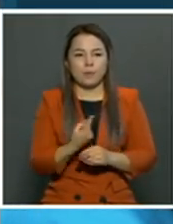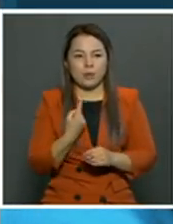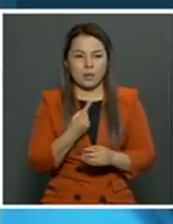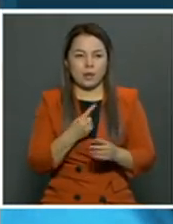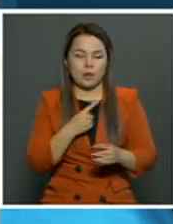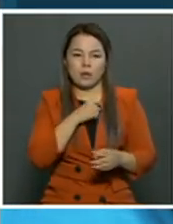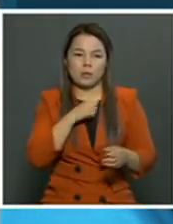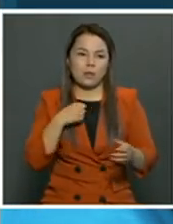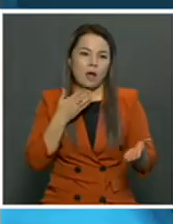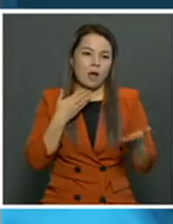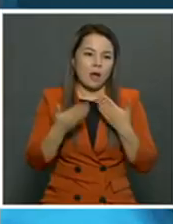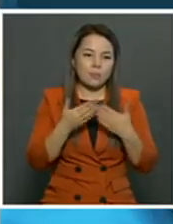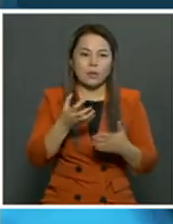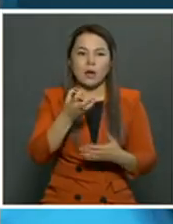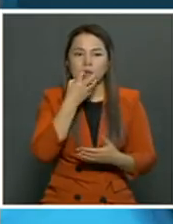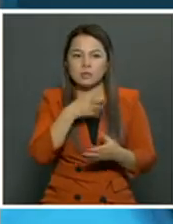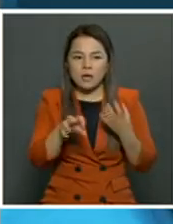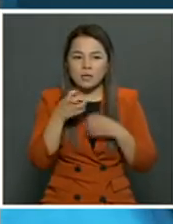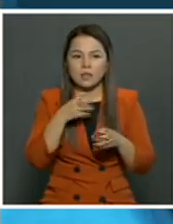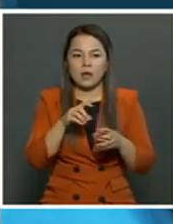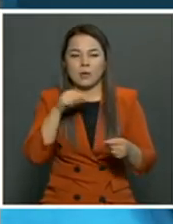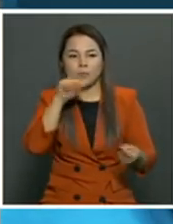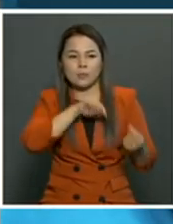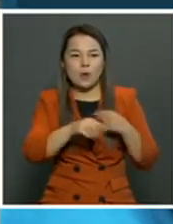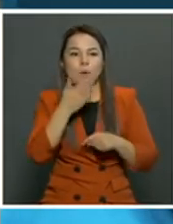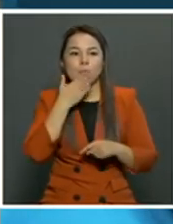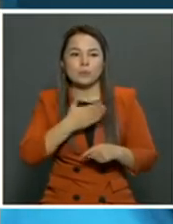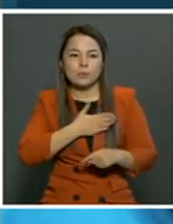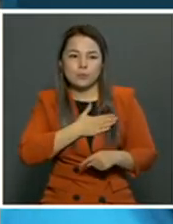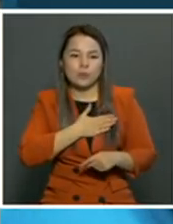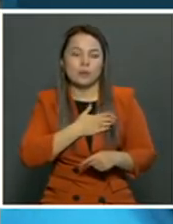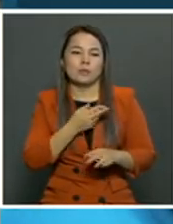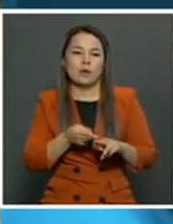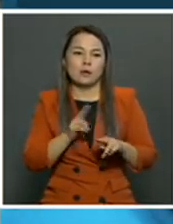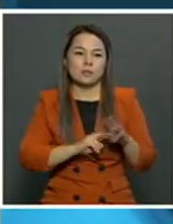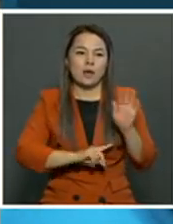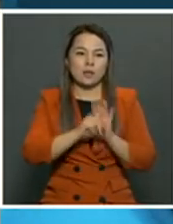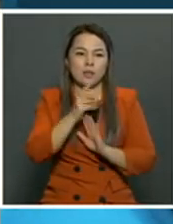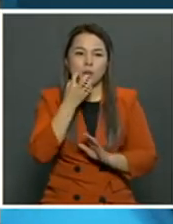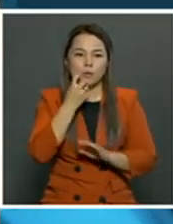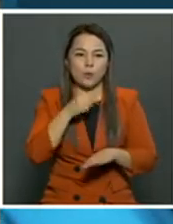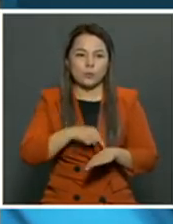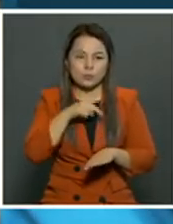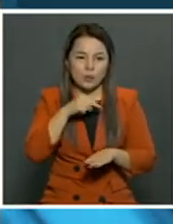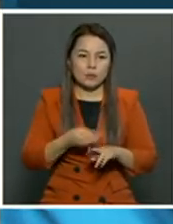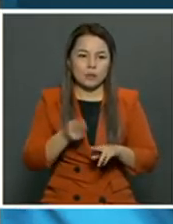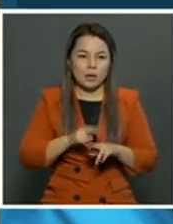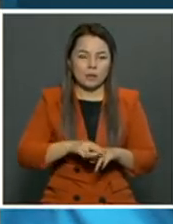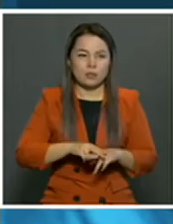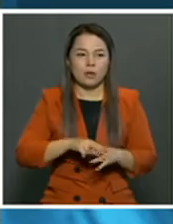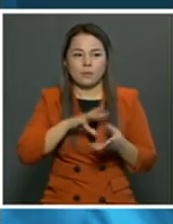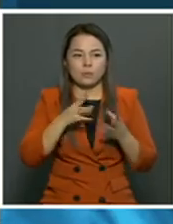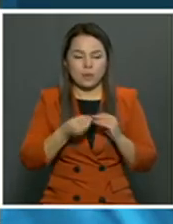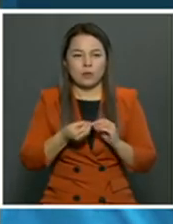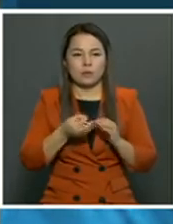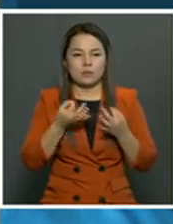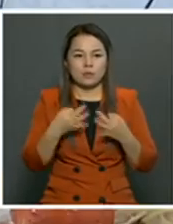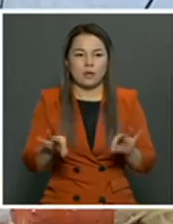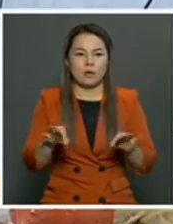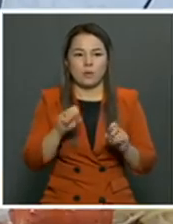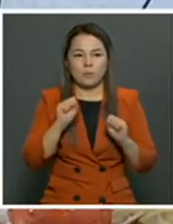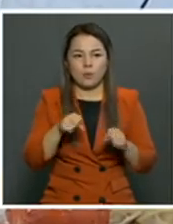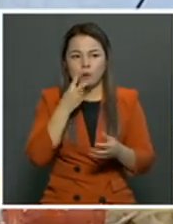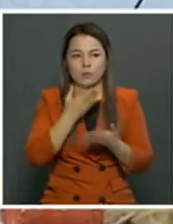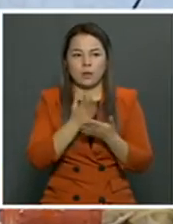отырып, бір-біріңе деген ыстық ықыластарыңды, махаббаттарыңды, осындай бір жылылық нәрсе осыдан тез құтқарады деп